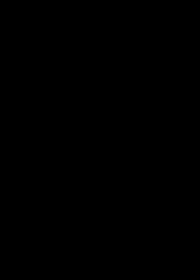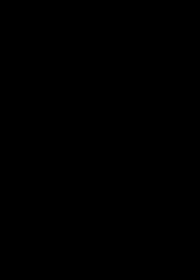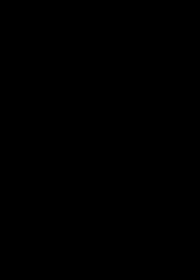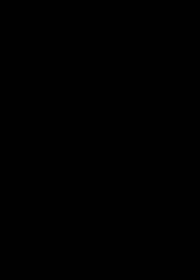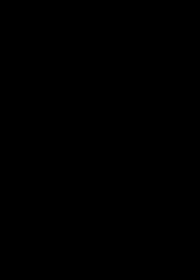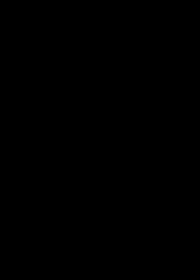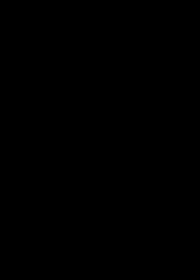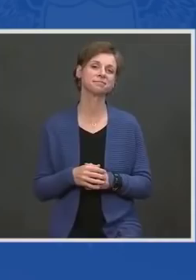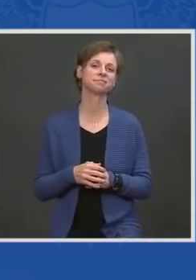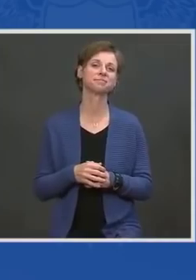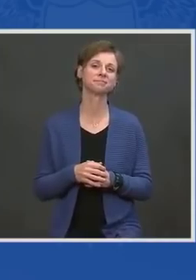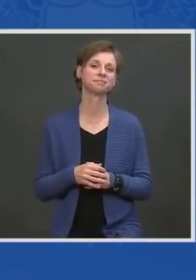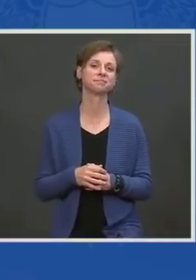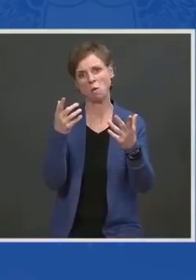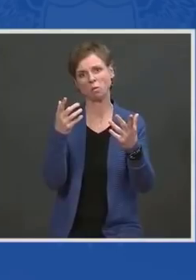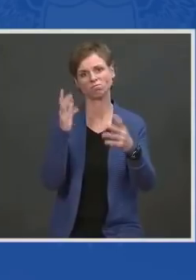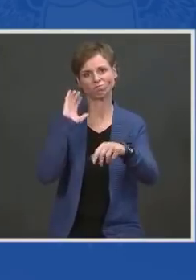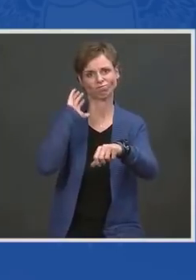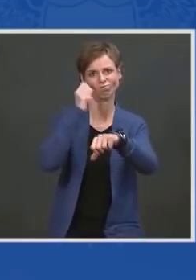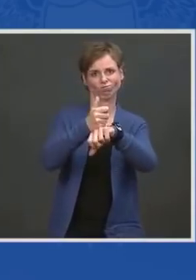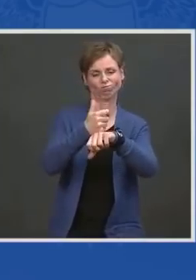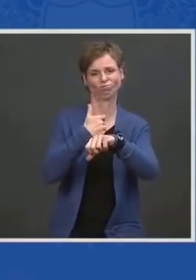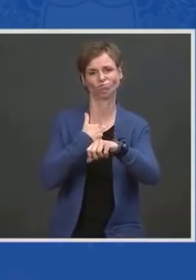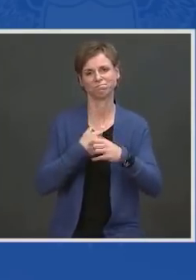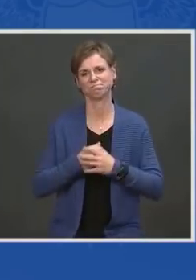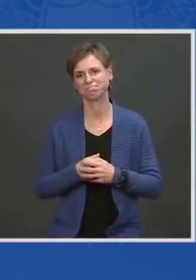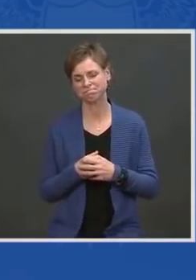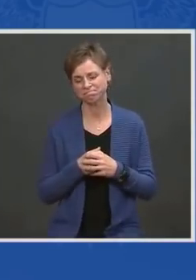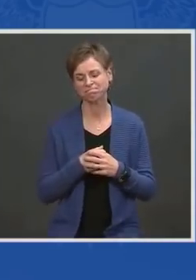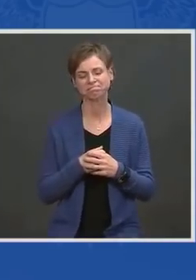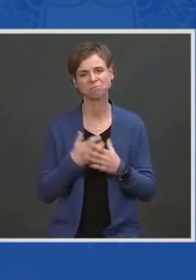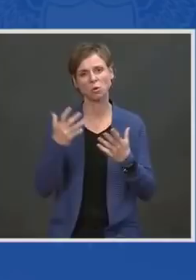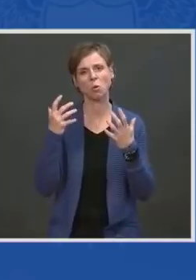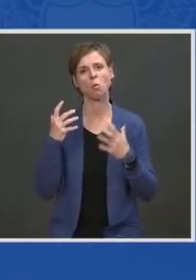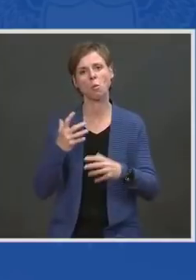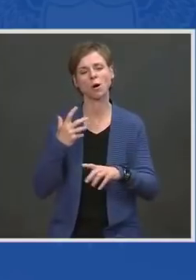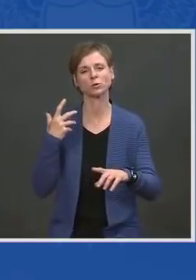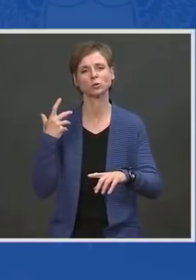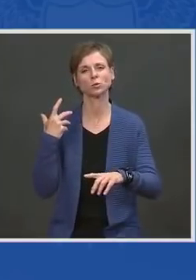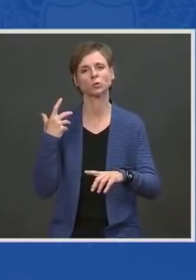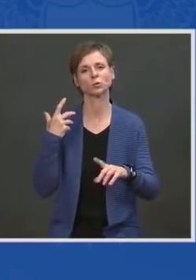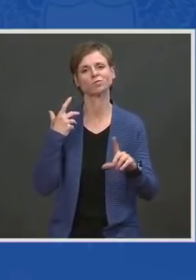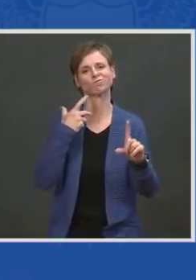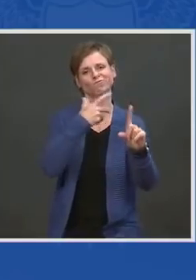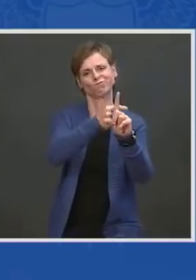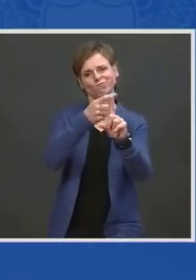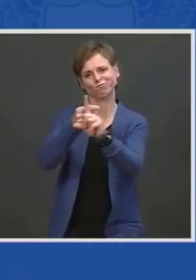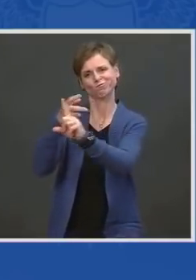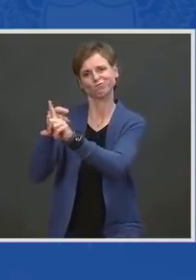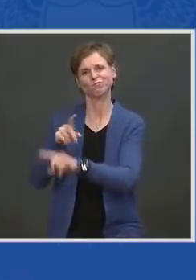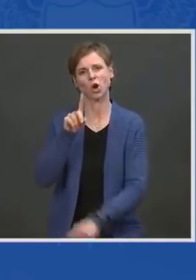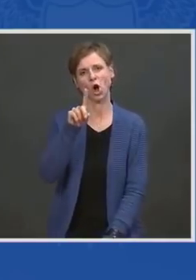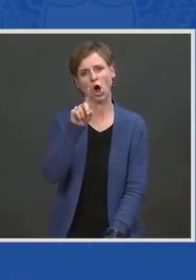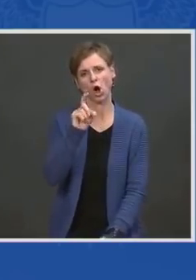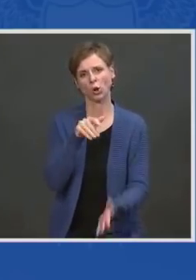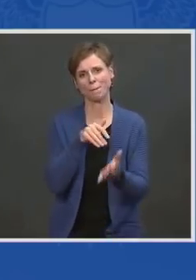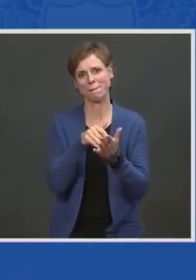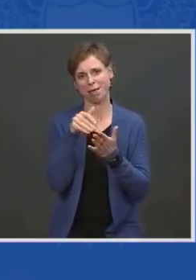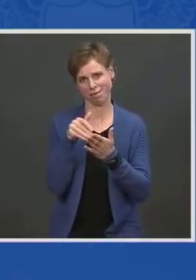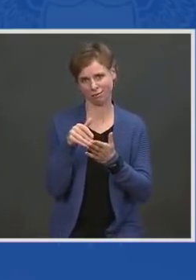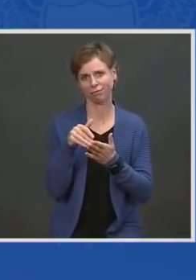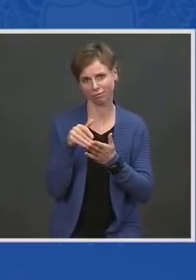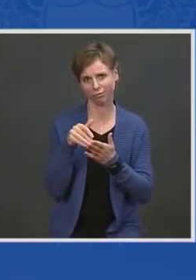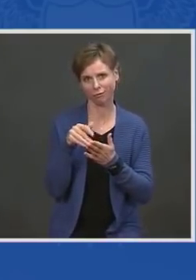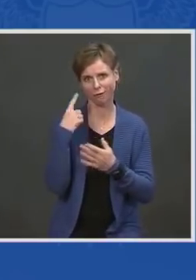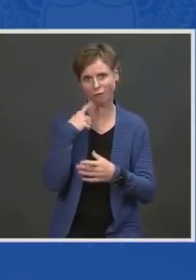Euer Adi. Es ist schön, euch alle hier zu sehen. Als ich Anfang Dezember